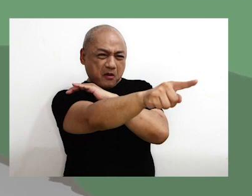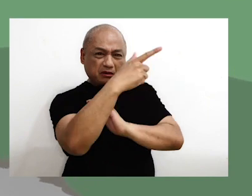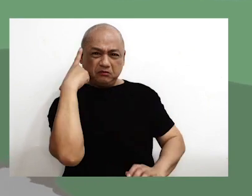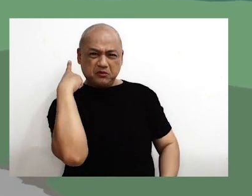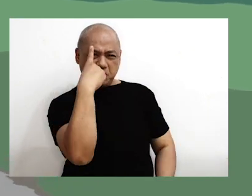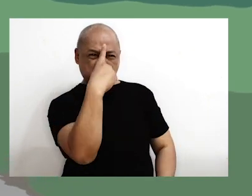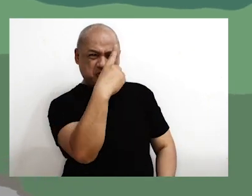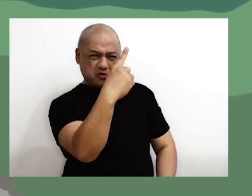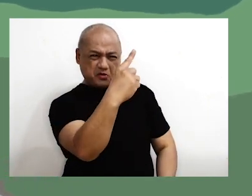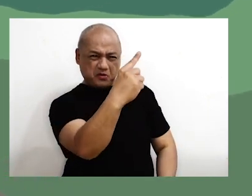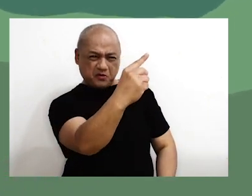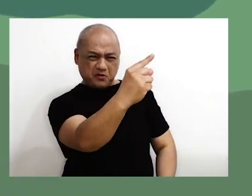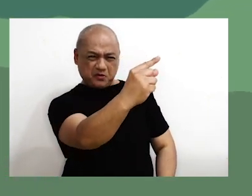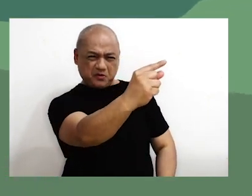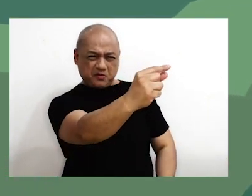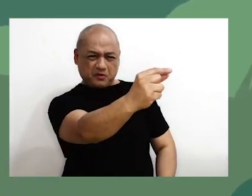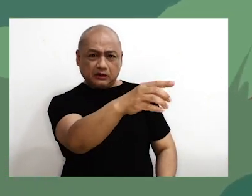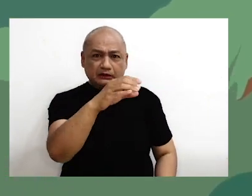Ayoko! Ayoko!